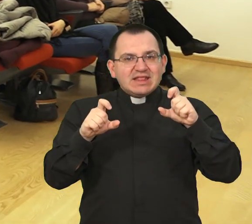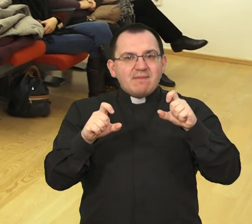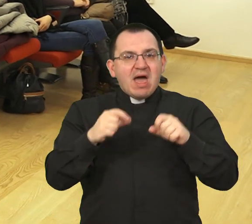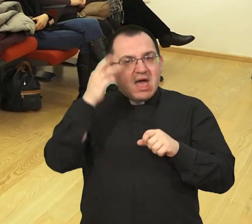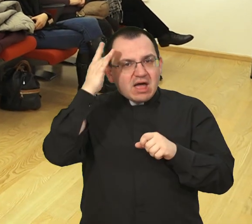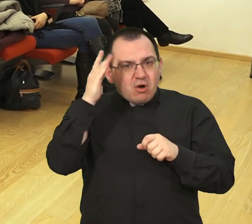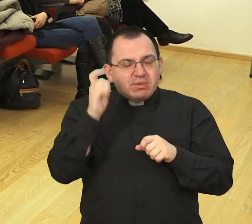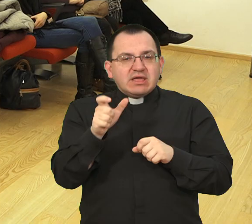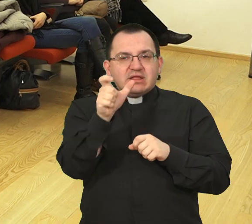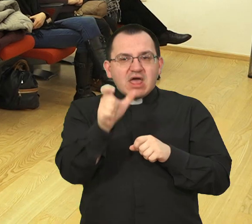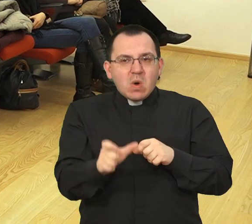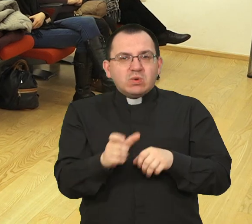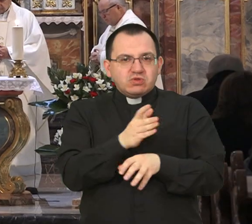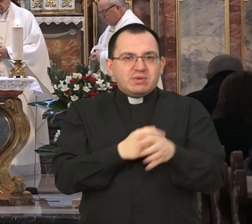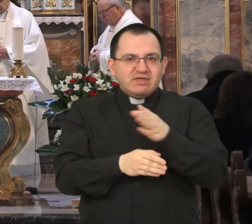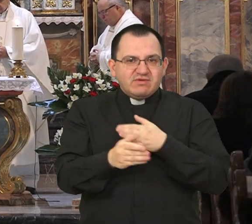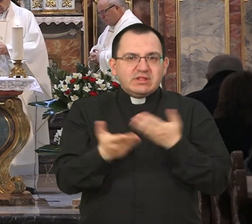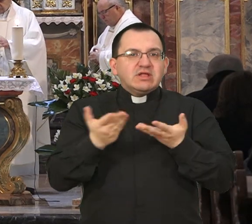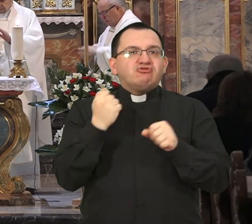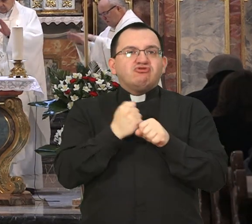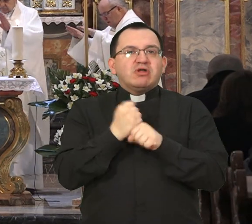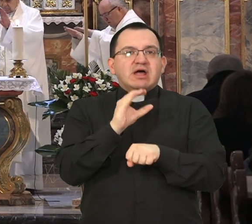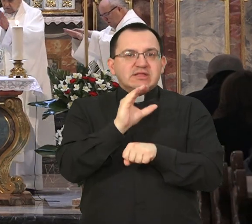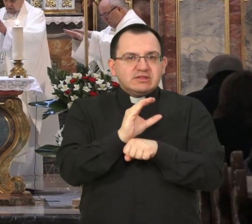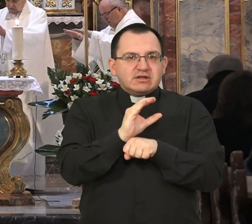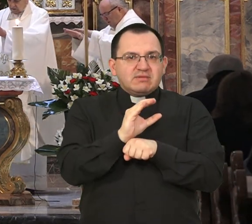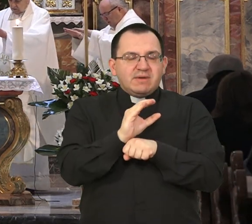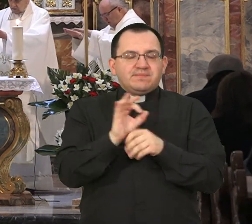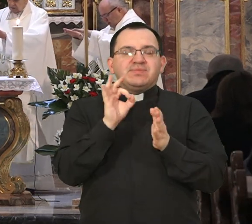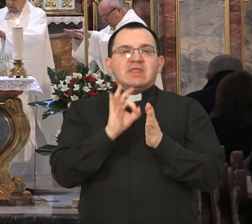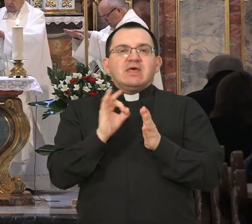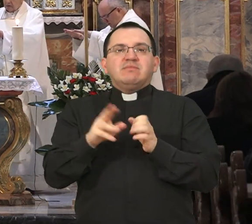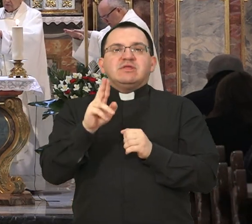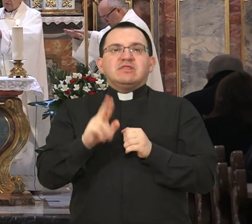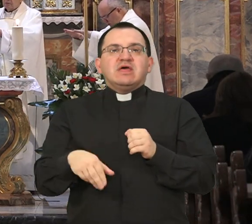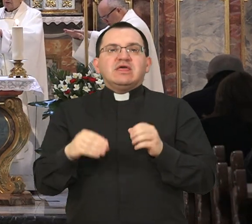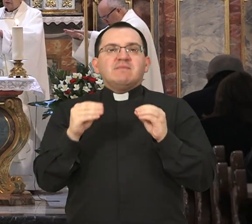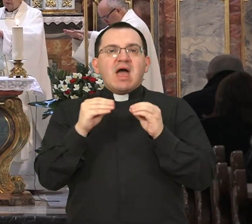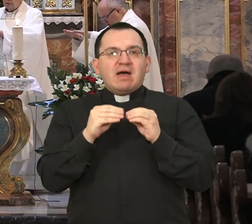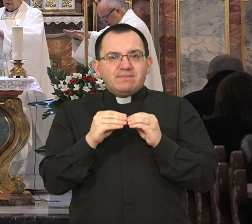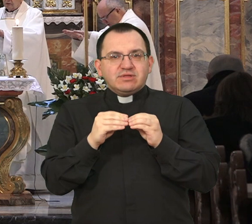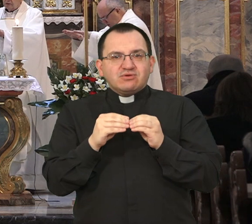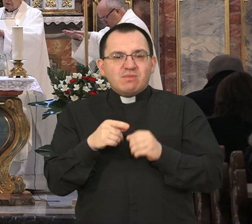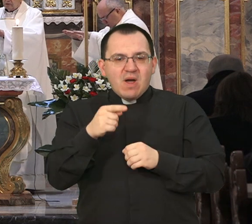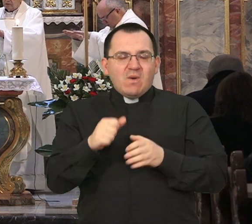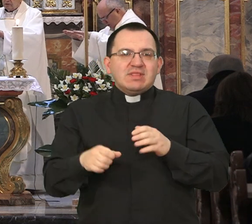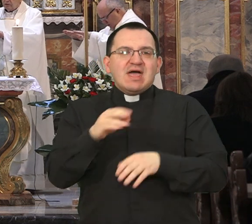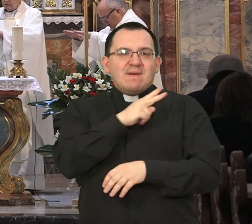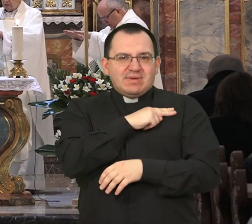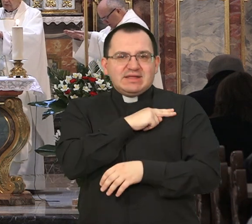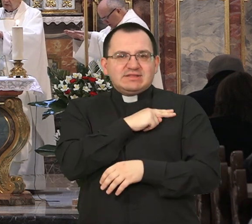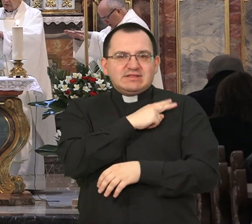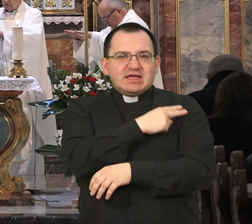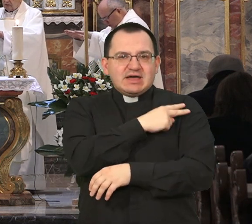za osobe s invaliditetom. Svetu misu preslavio je monsignor Bože Radoš, varaždinski biskup i predsjednik Hrvatskog Caritasa,